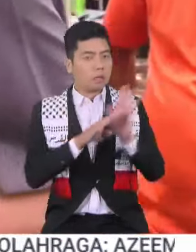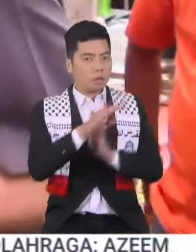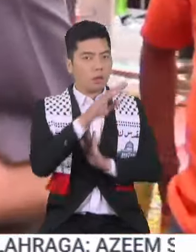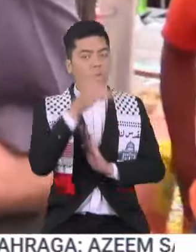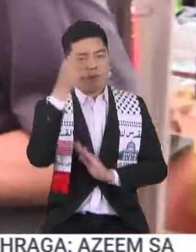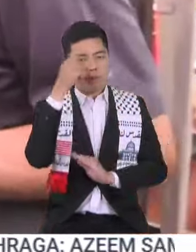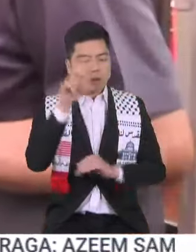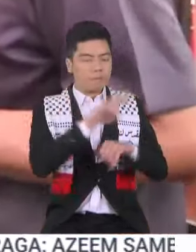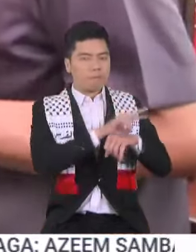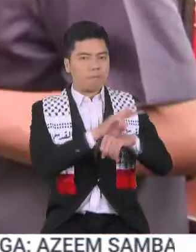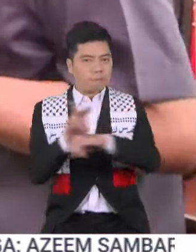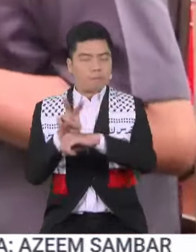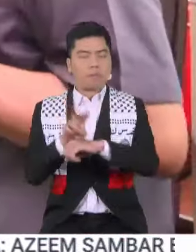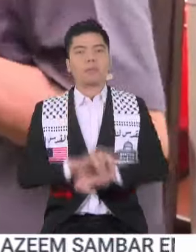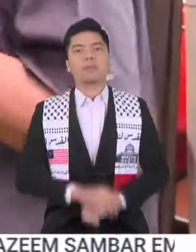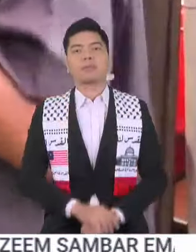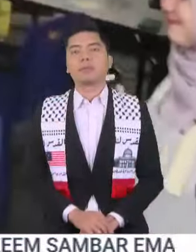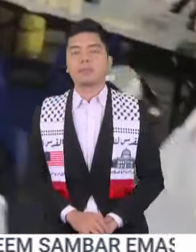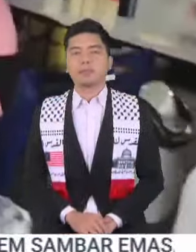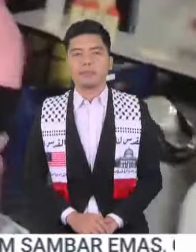mempergiat pemantauan